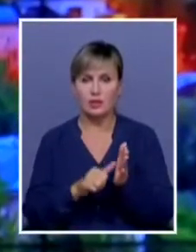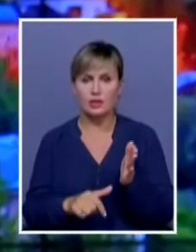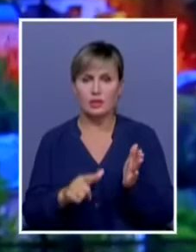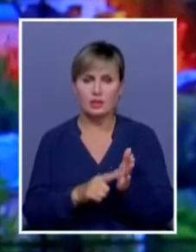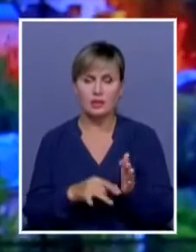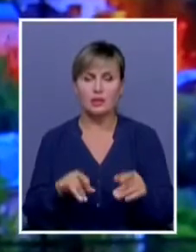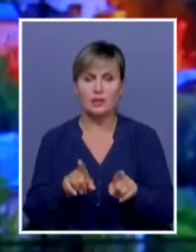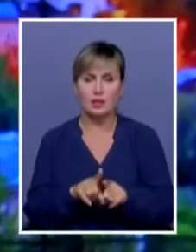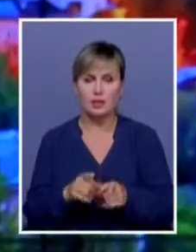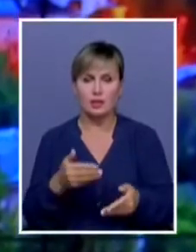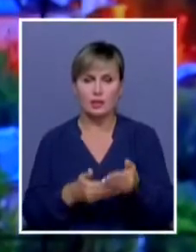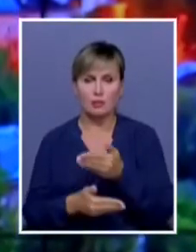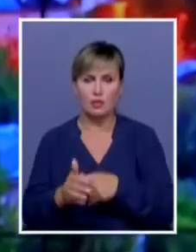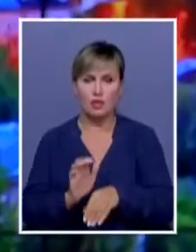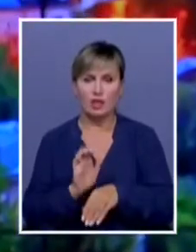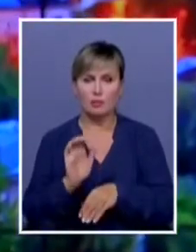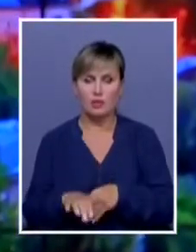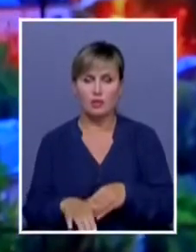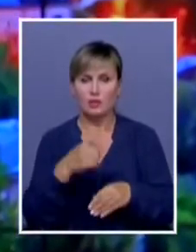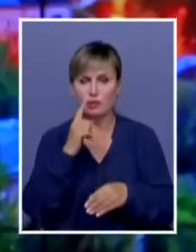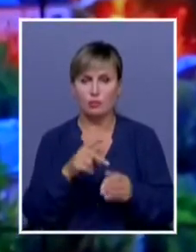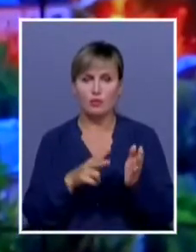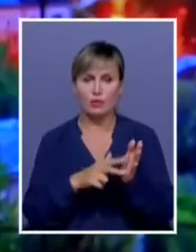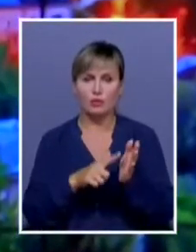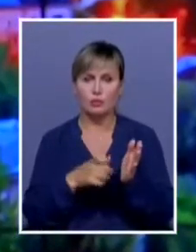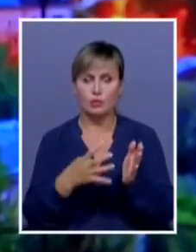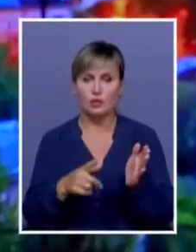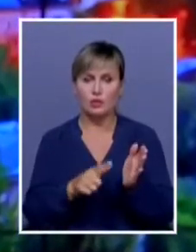266-39-67, а также отправлять смс-сообщение на наш WhatsApp